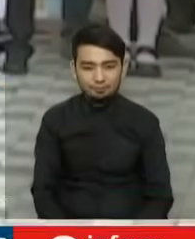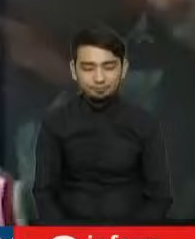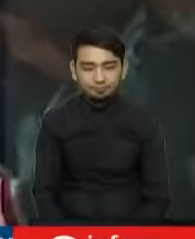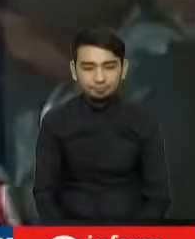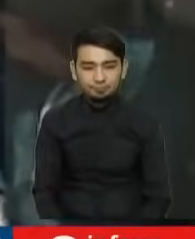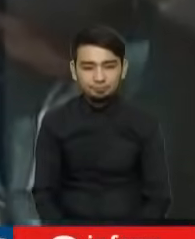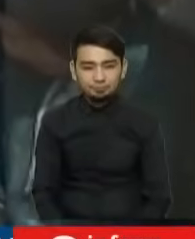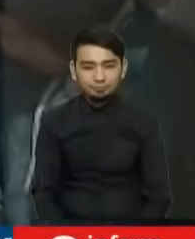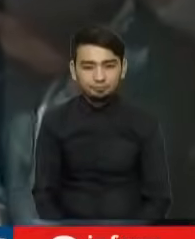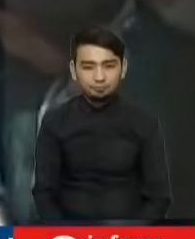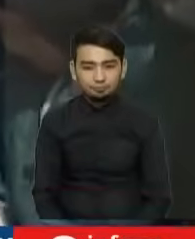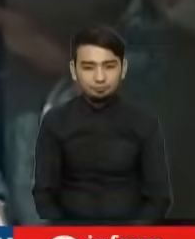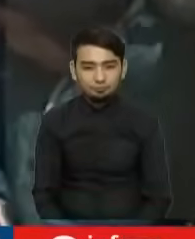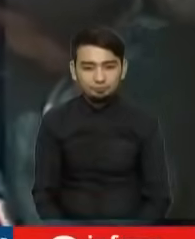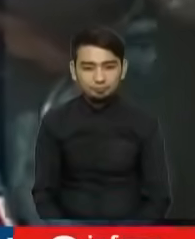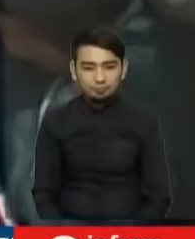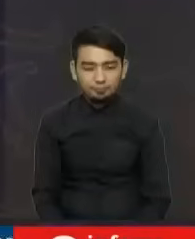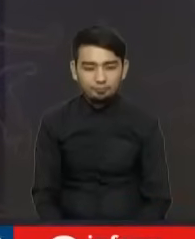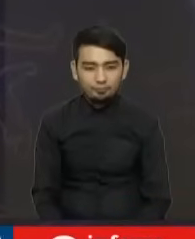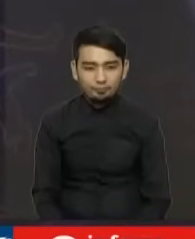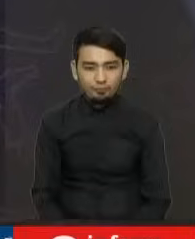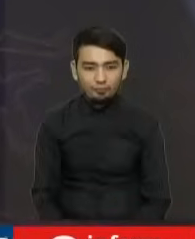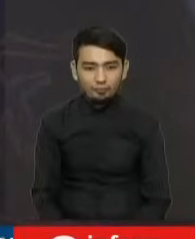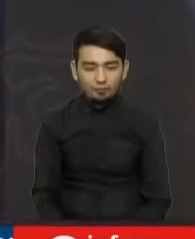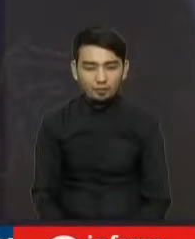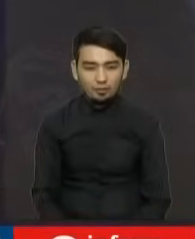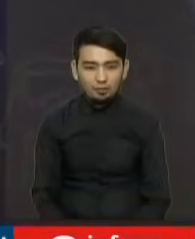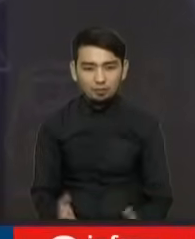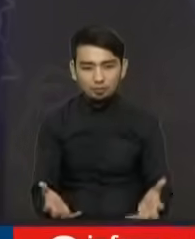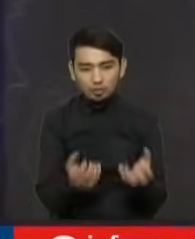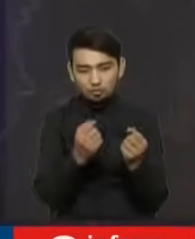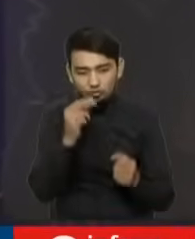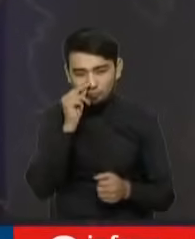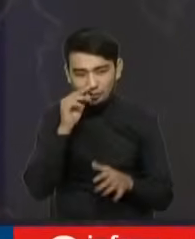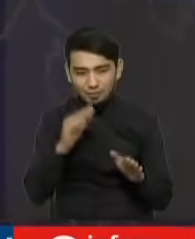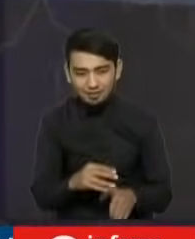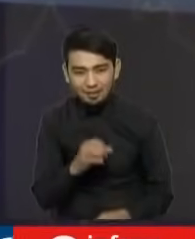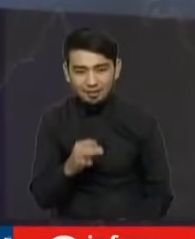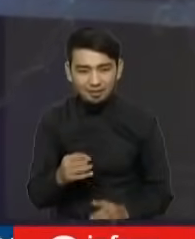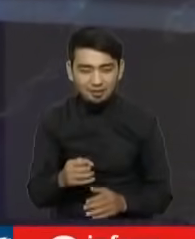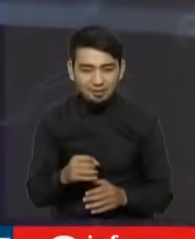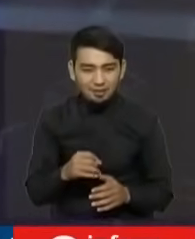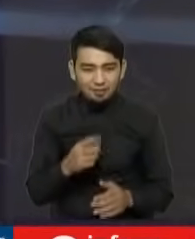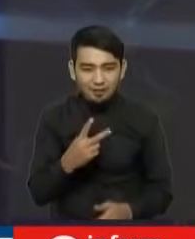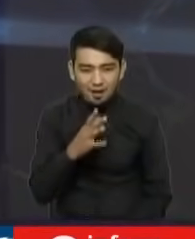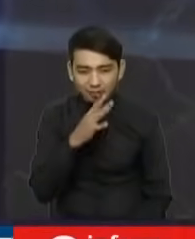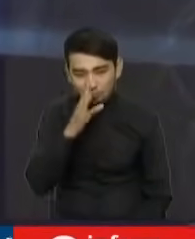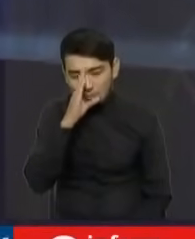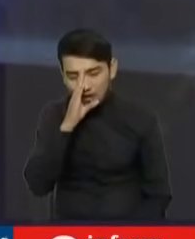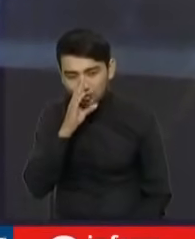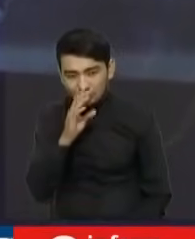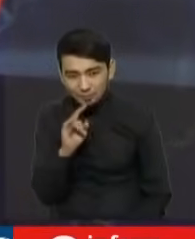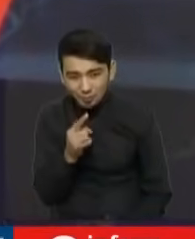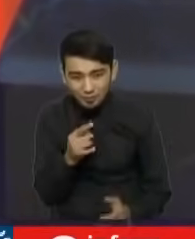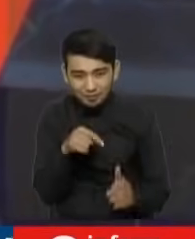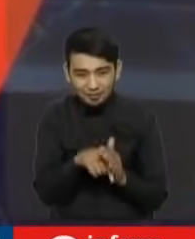Нинашева, Информбюро, Карагандинская область. Спасателям Шымкента пришлось вызволять 2-летнего малыша из